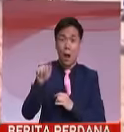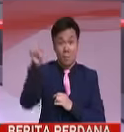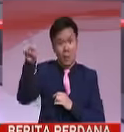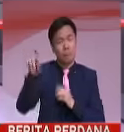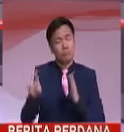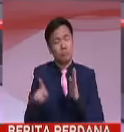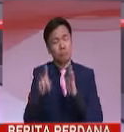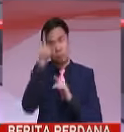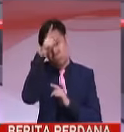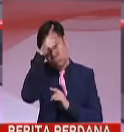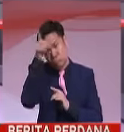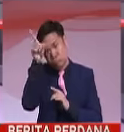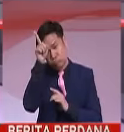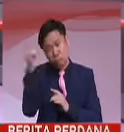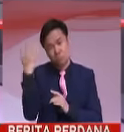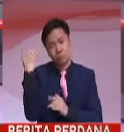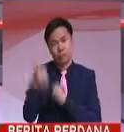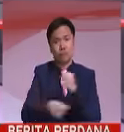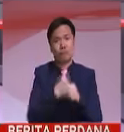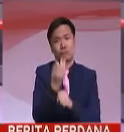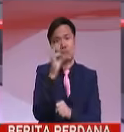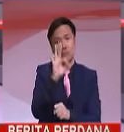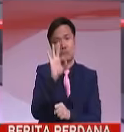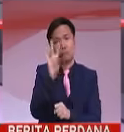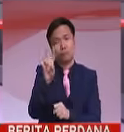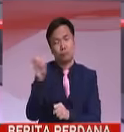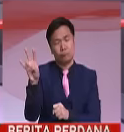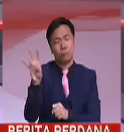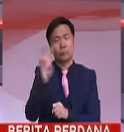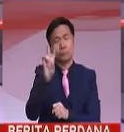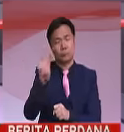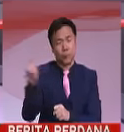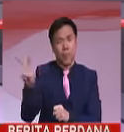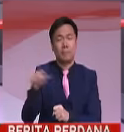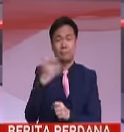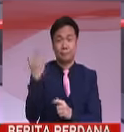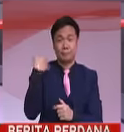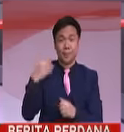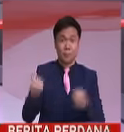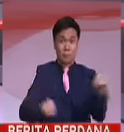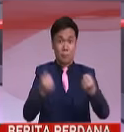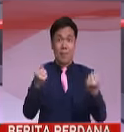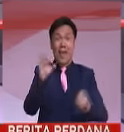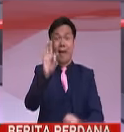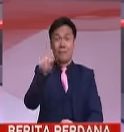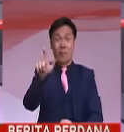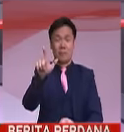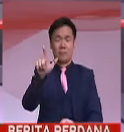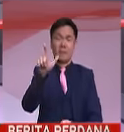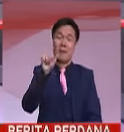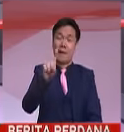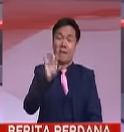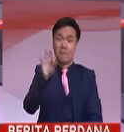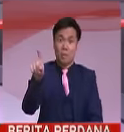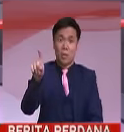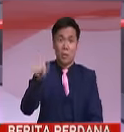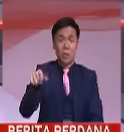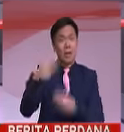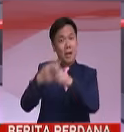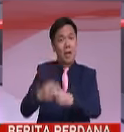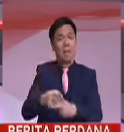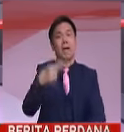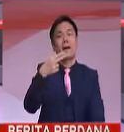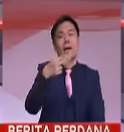di dalam perkembangan suka pemutaran juara dunia tujuh kali form without ever chayeb Alicia